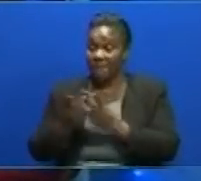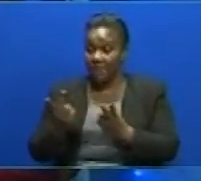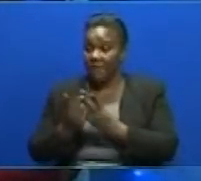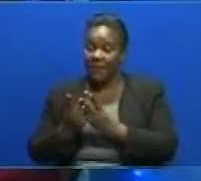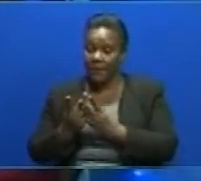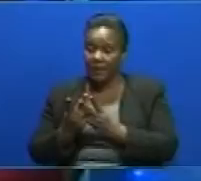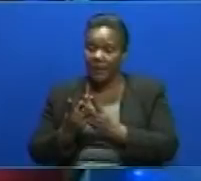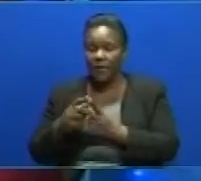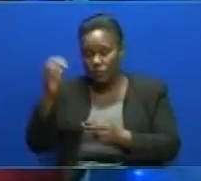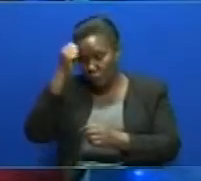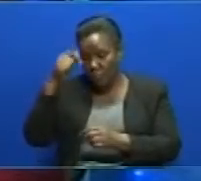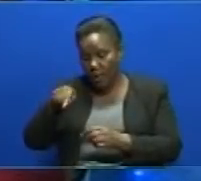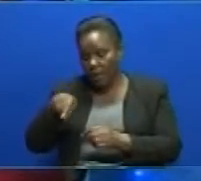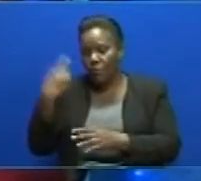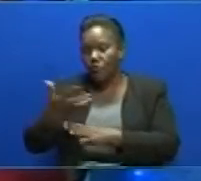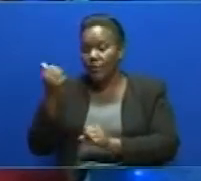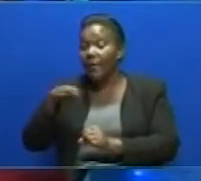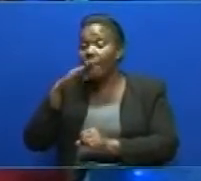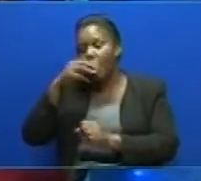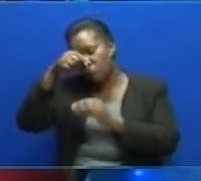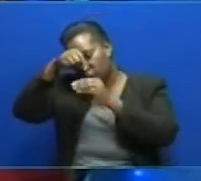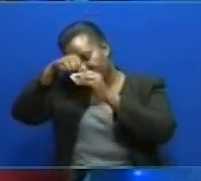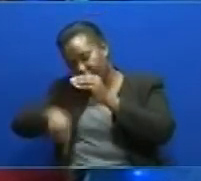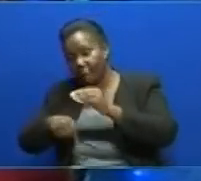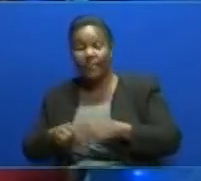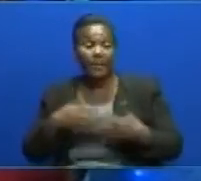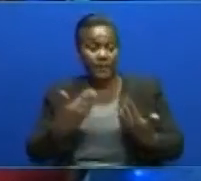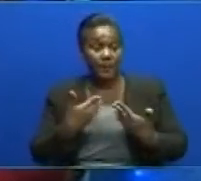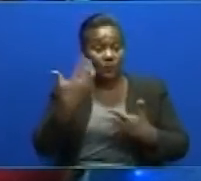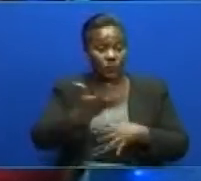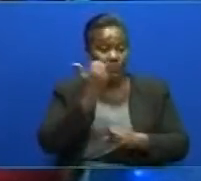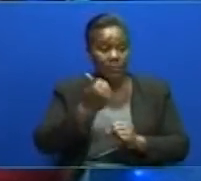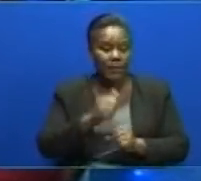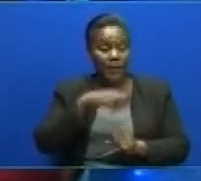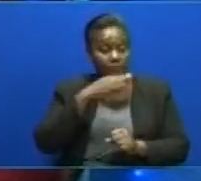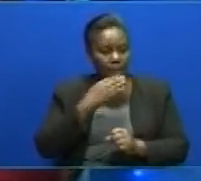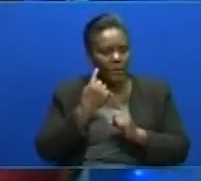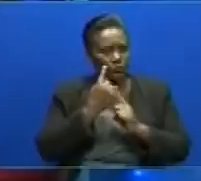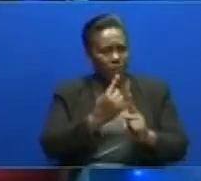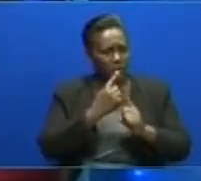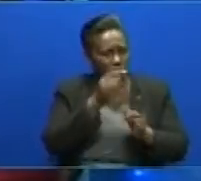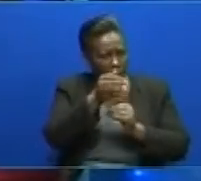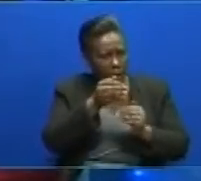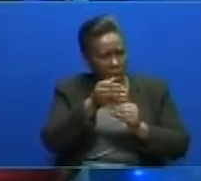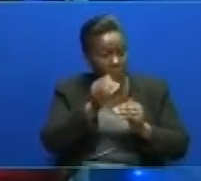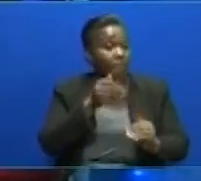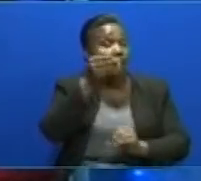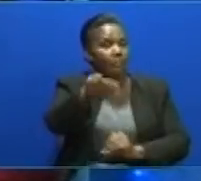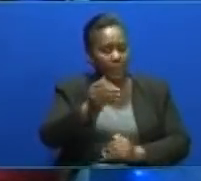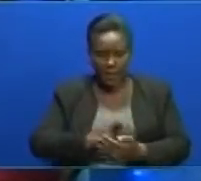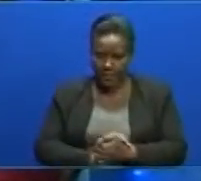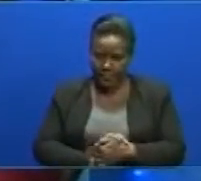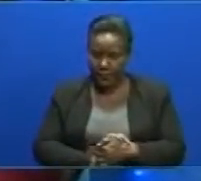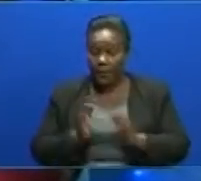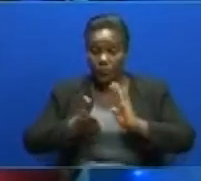leo ni hadubini habari kwa kina, hivyo tutakujuza habari ambayo imefuatiliwa kwa kina hapo baadaye. Tuanze na habari